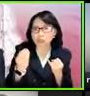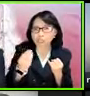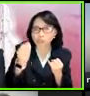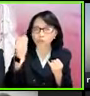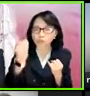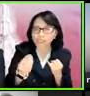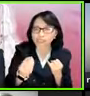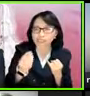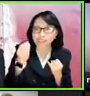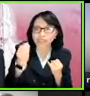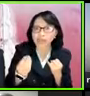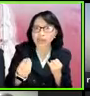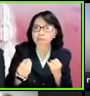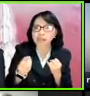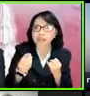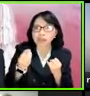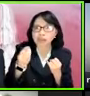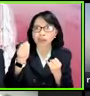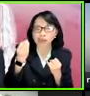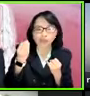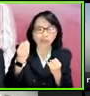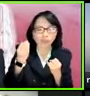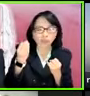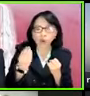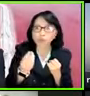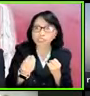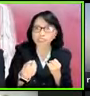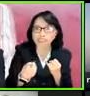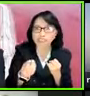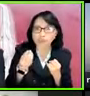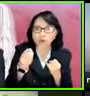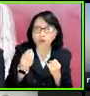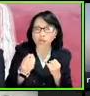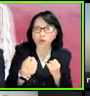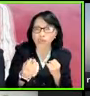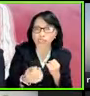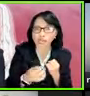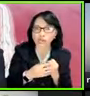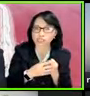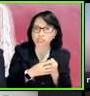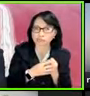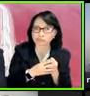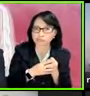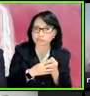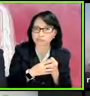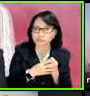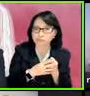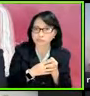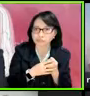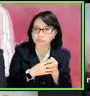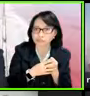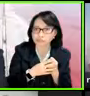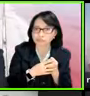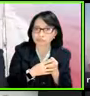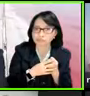pengaruh yang kuat dalam pemutih tas orang orang Yahudi